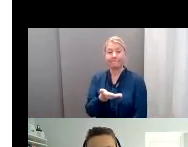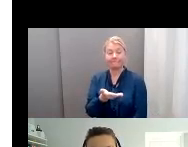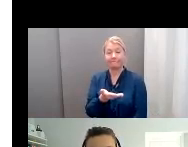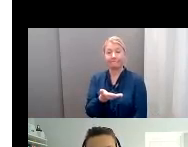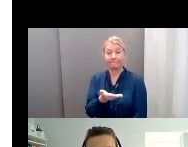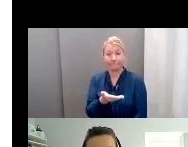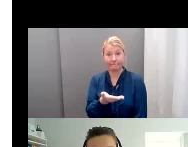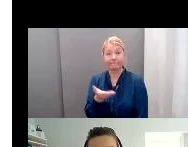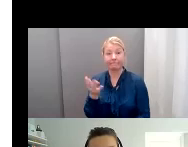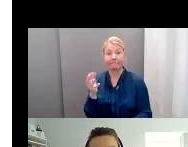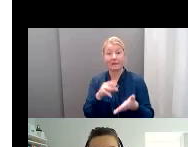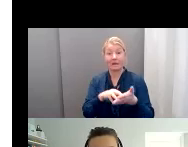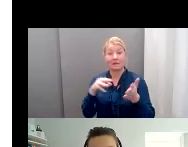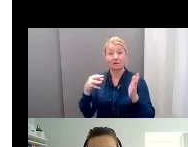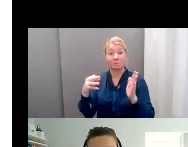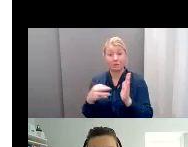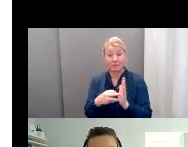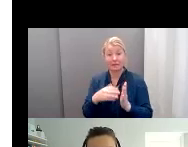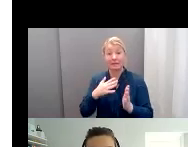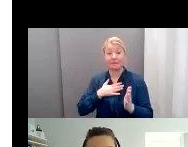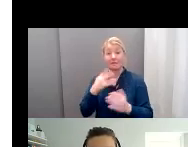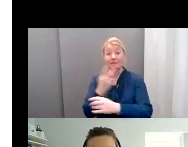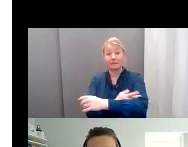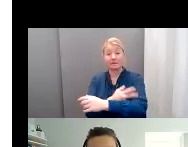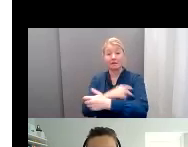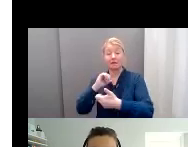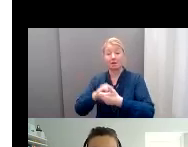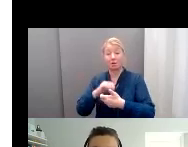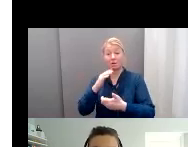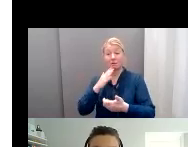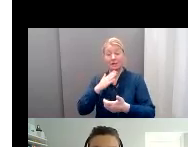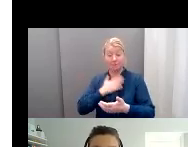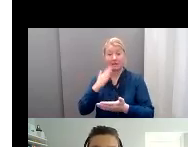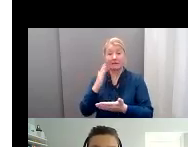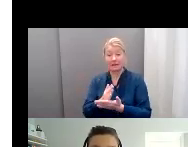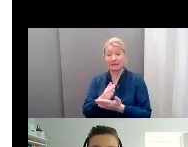sexualitet, min rätt. Hanna, kanske du vill beskriva era kontaktuppgifter?